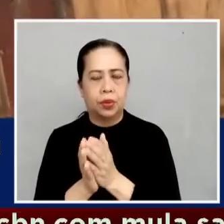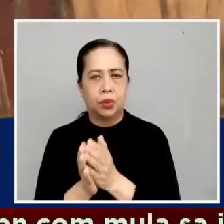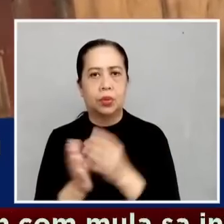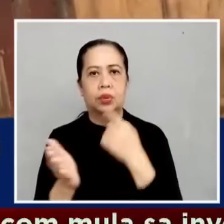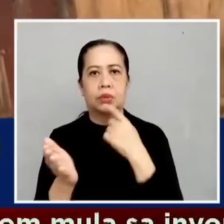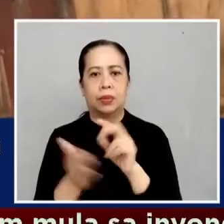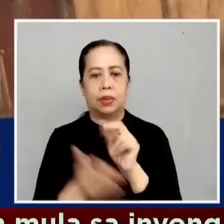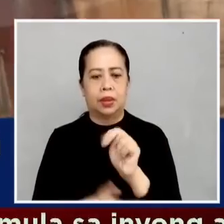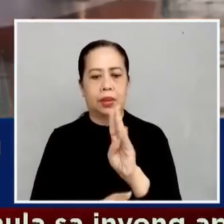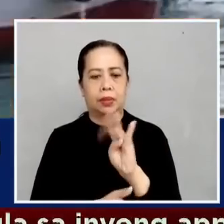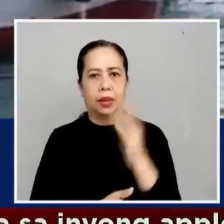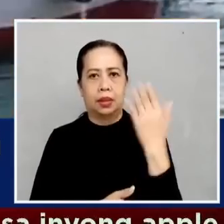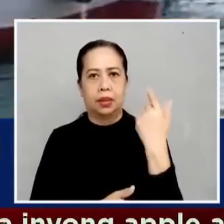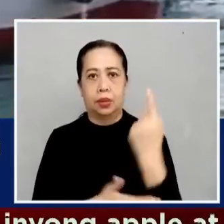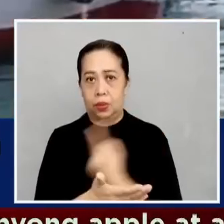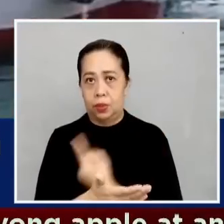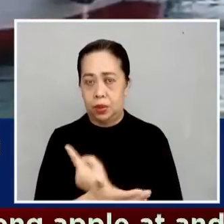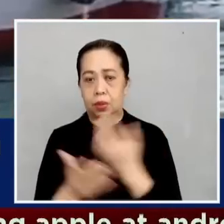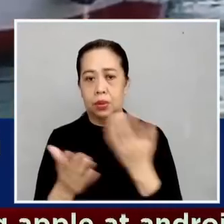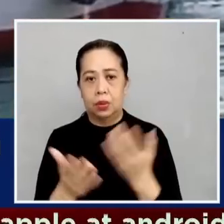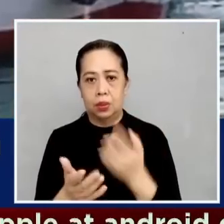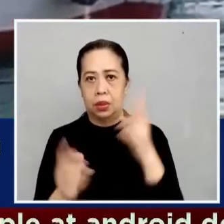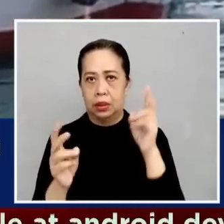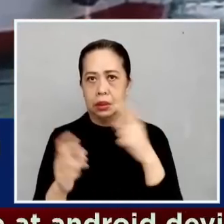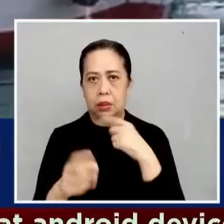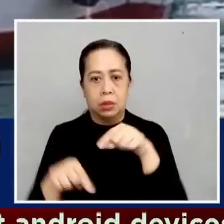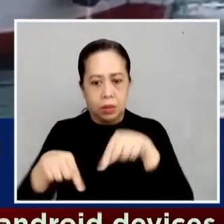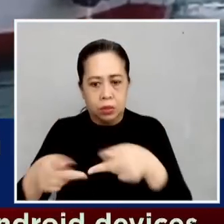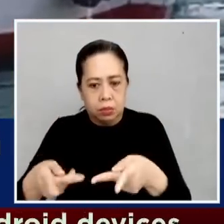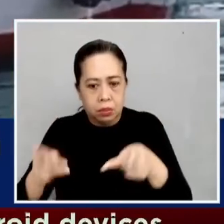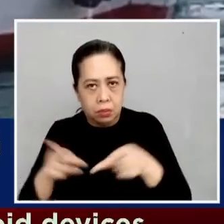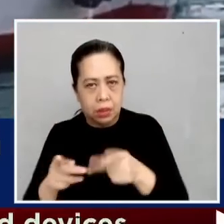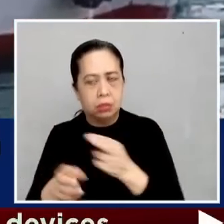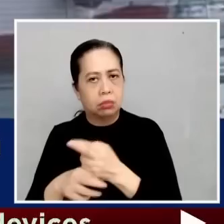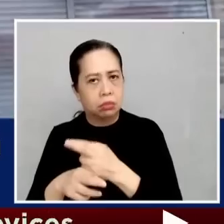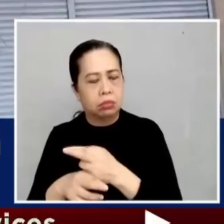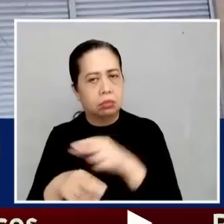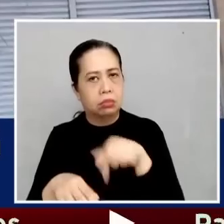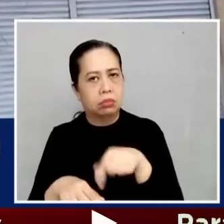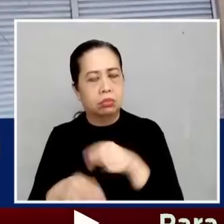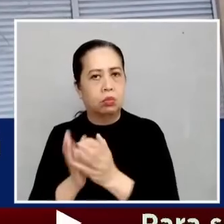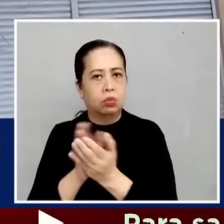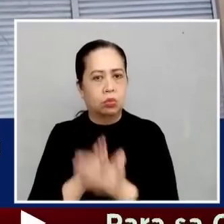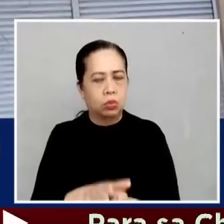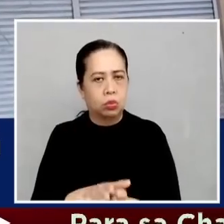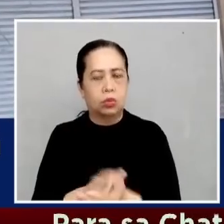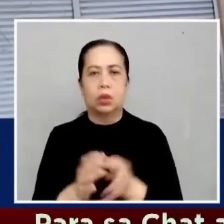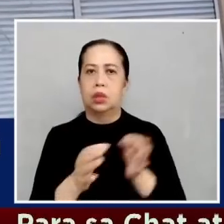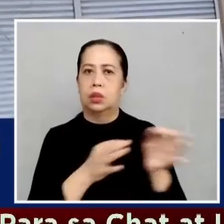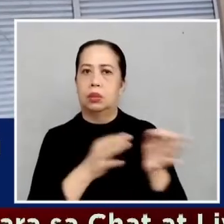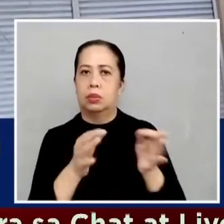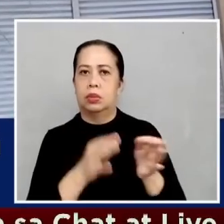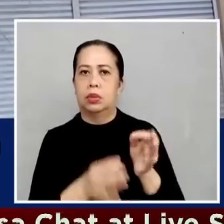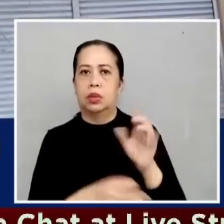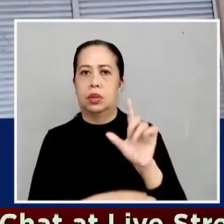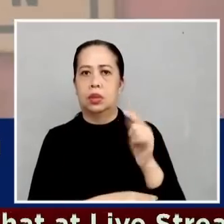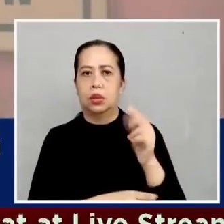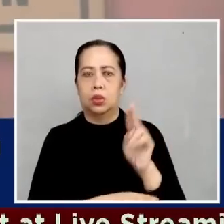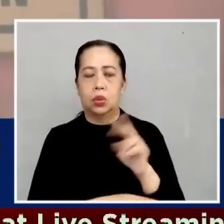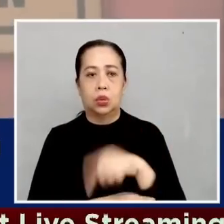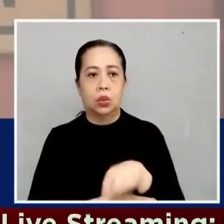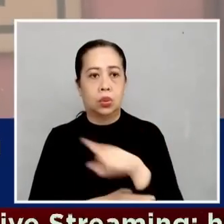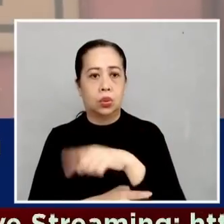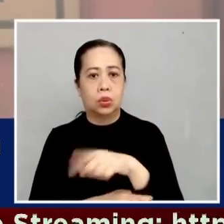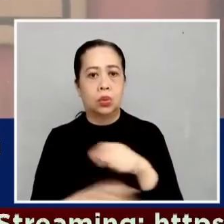NBI noong isang linggo kung saan umano kinumpuni ang lumubog na MT Princess Empress. Paliwanag ng LGU, ang lote ay